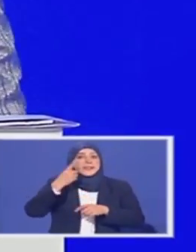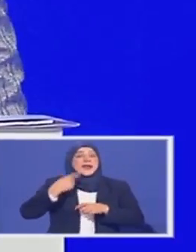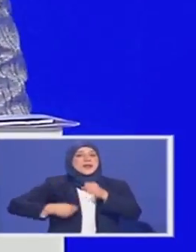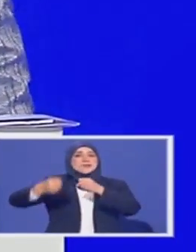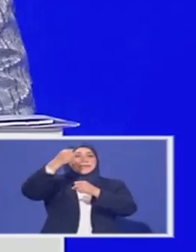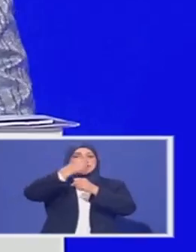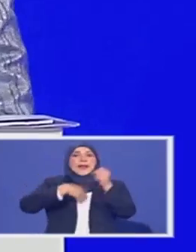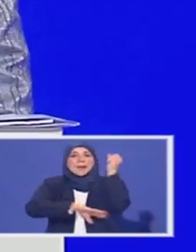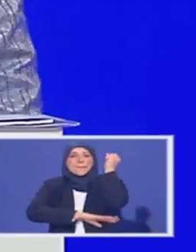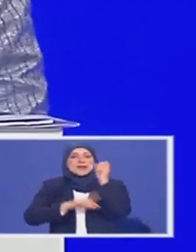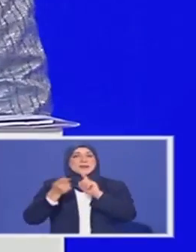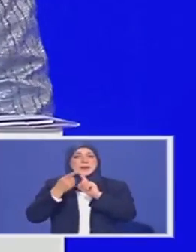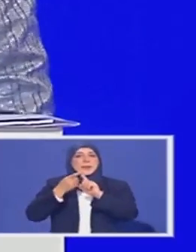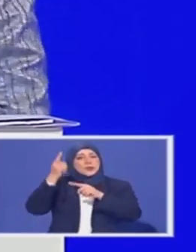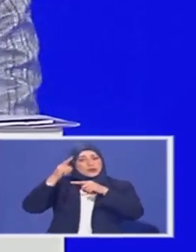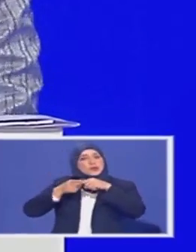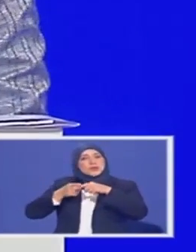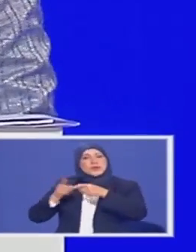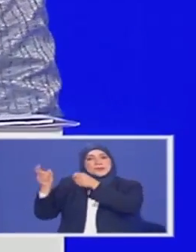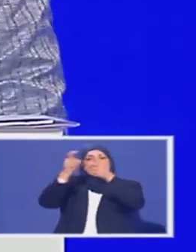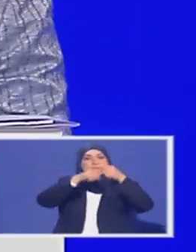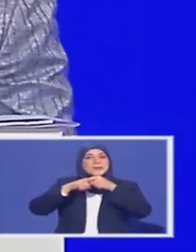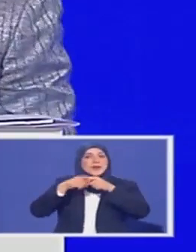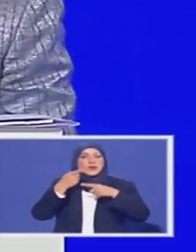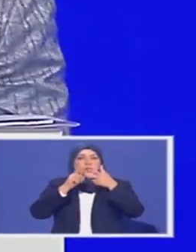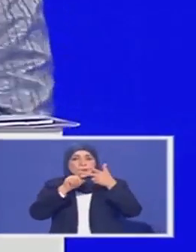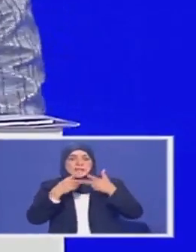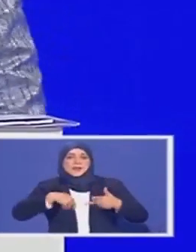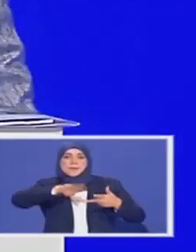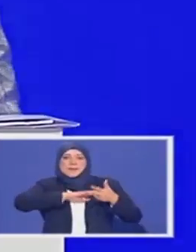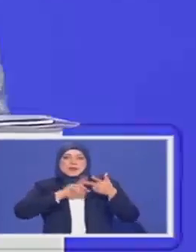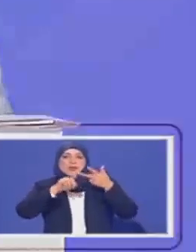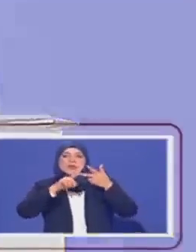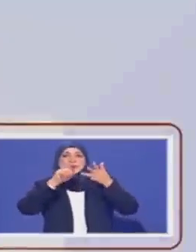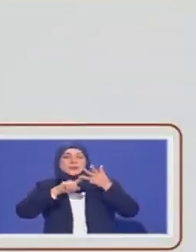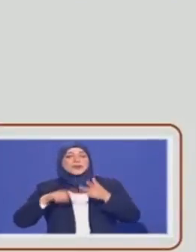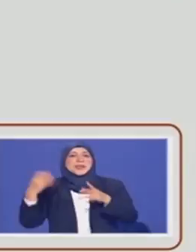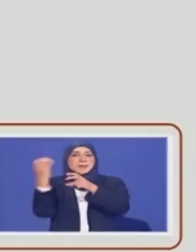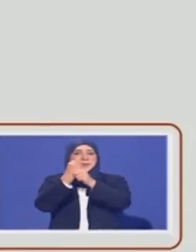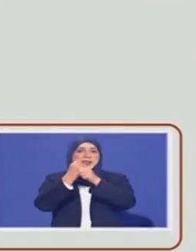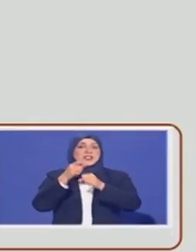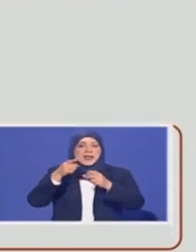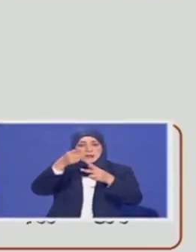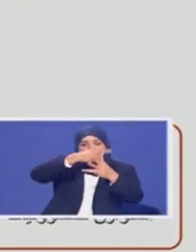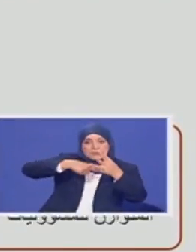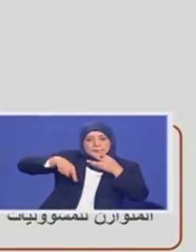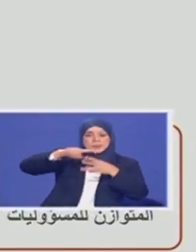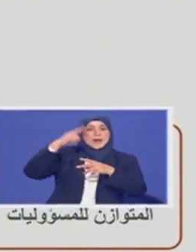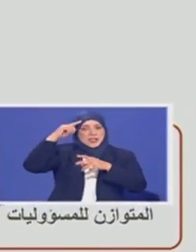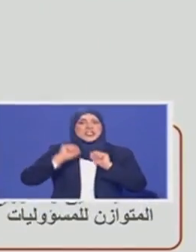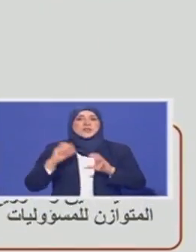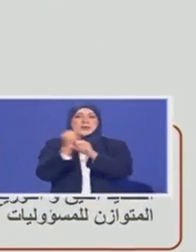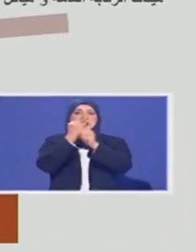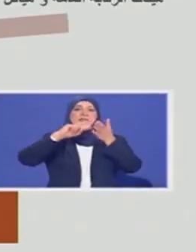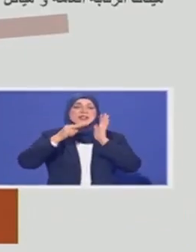هي والصيغة التشاركية، المسؤولية والنجاعة، هذوما المبادئ اللي باش يخليونا ننجحوا في